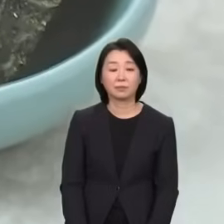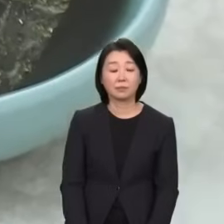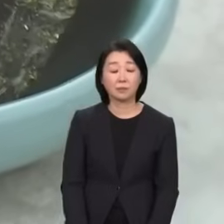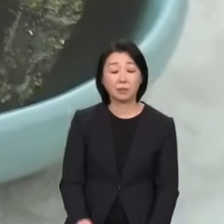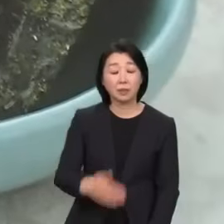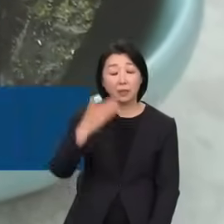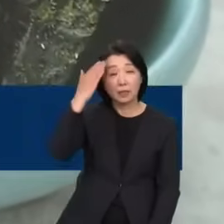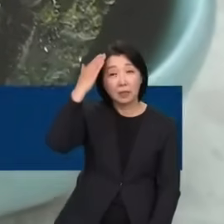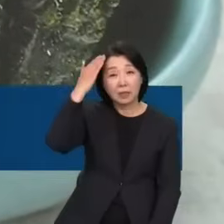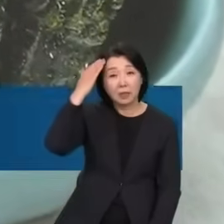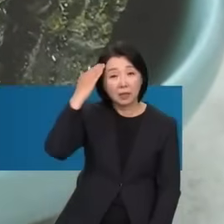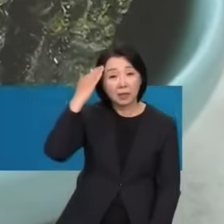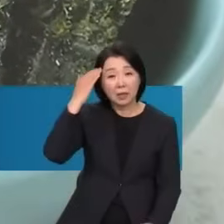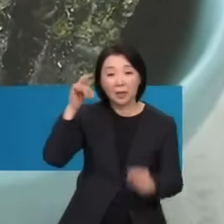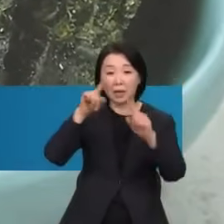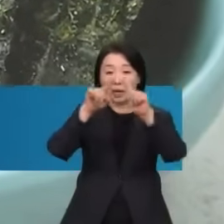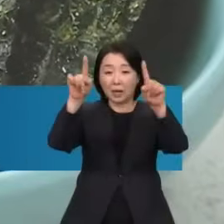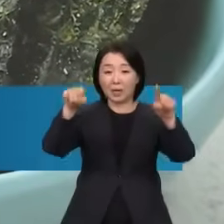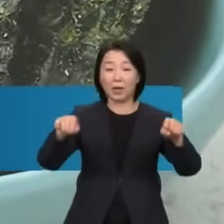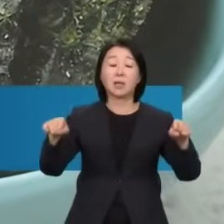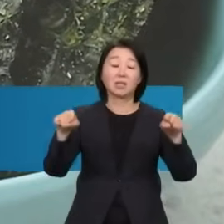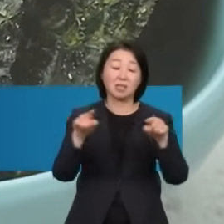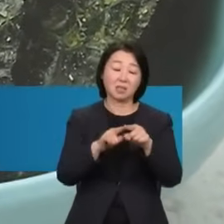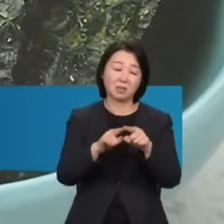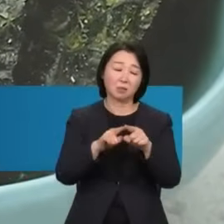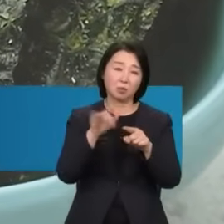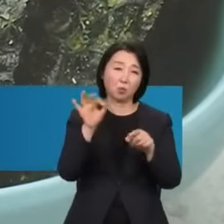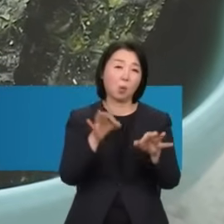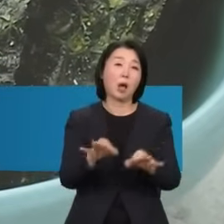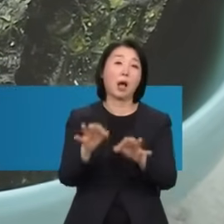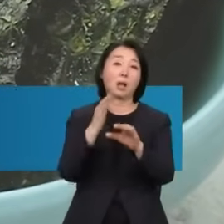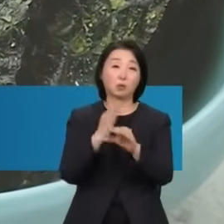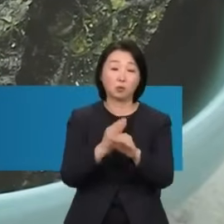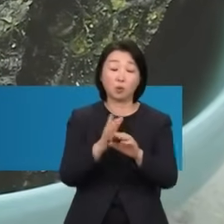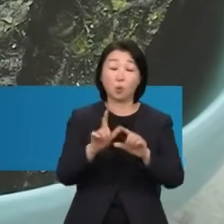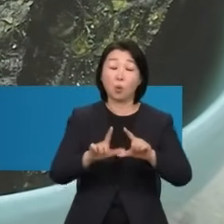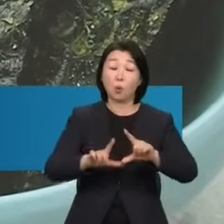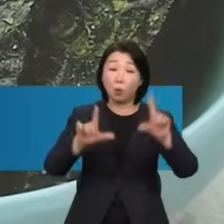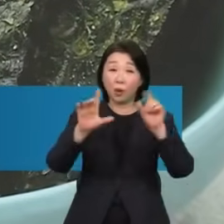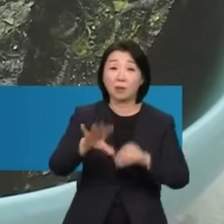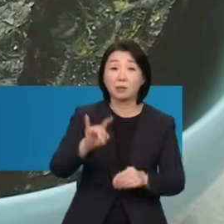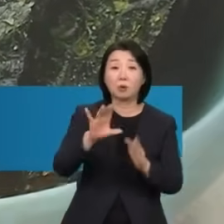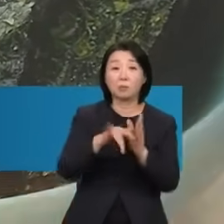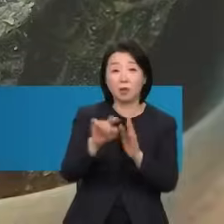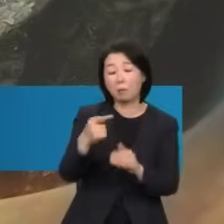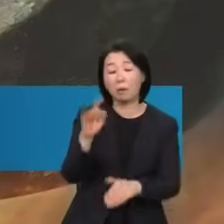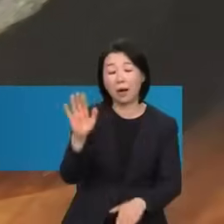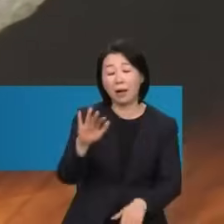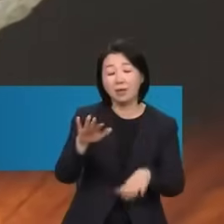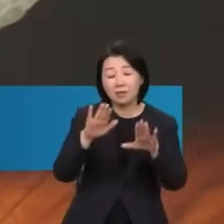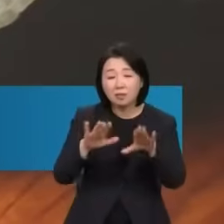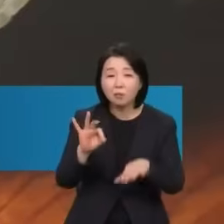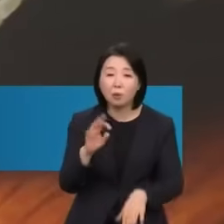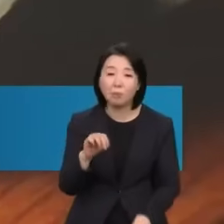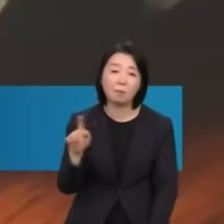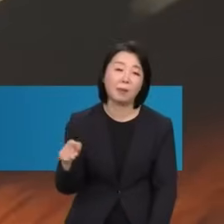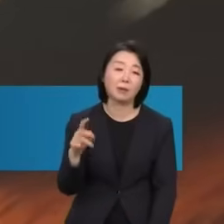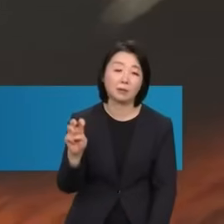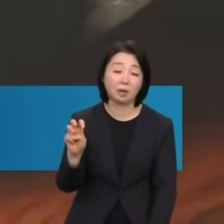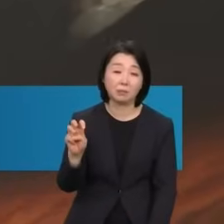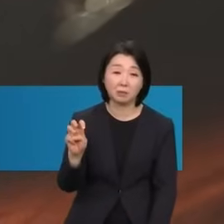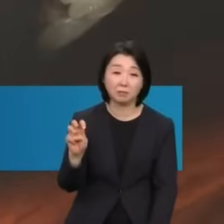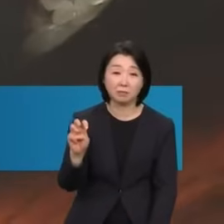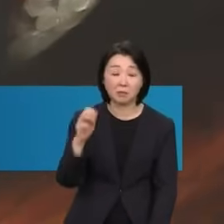김 가격이 연일 오르고 있습니다. 올해 초만 해도 장당 100원이 안 됐는데 이젠 130원을 넘었습니다.